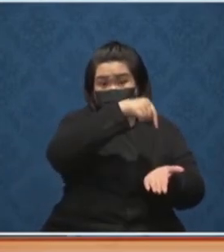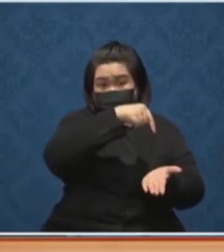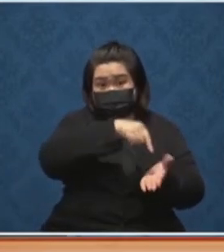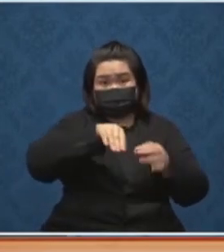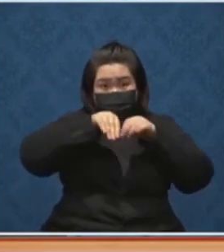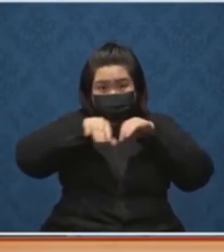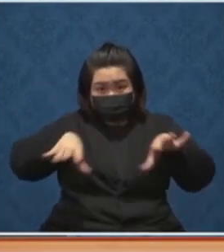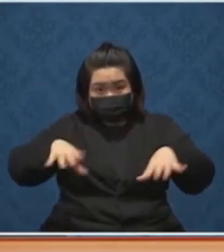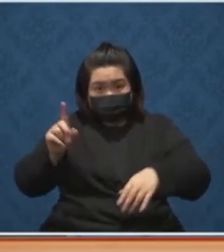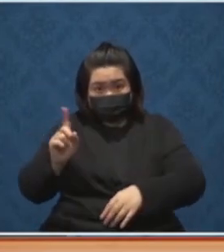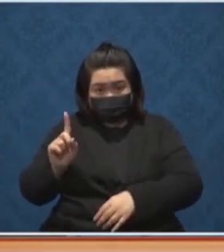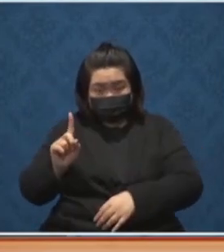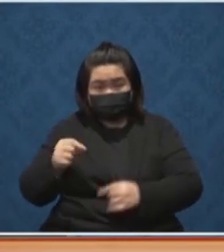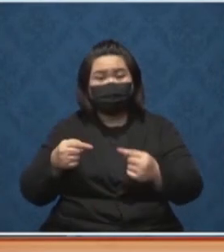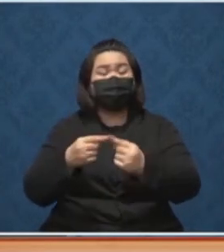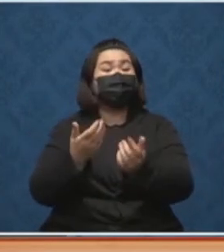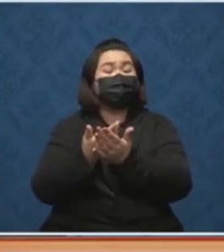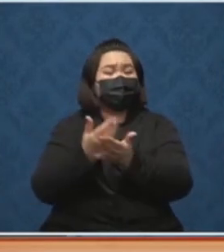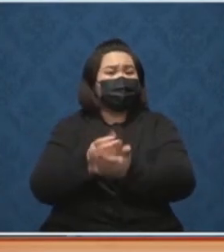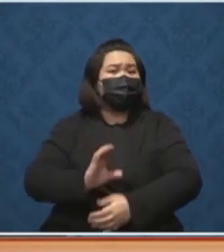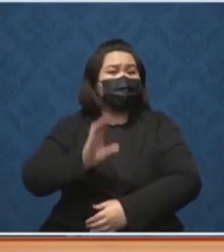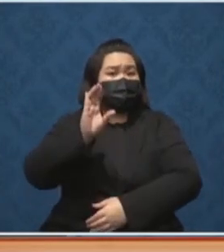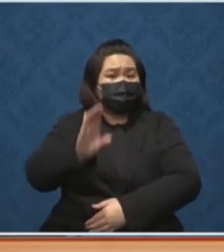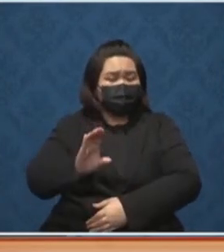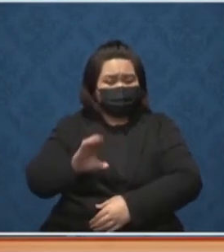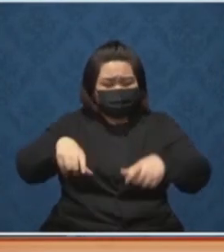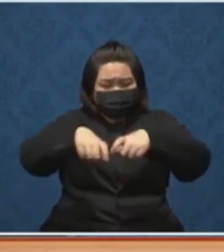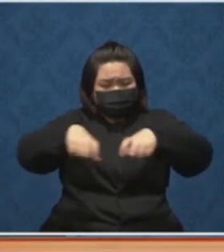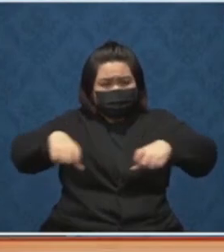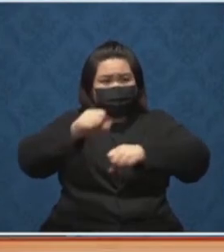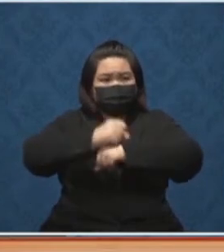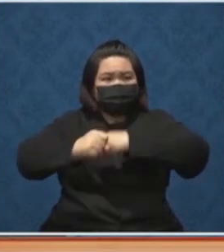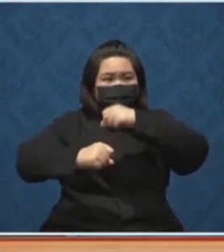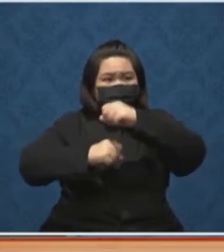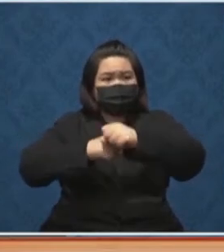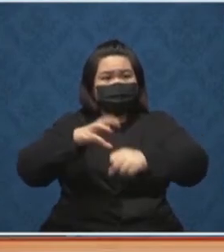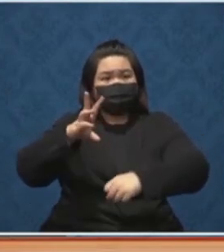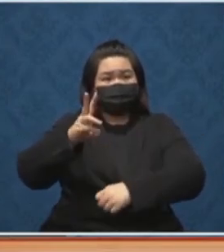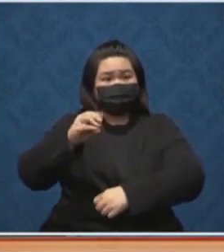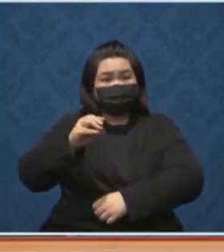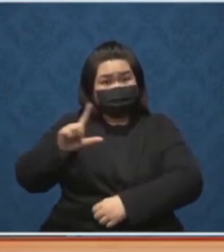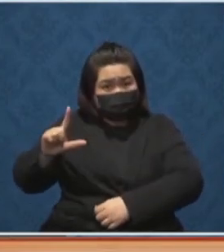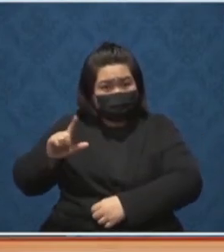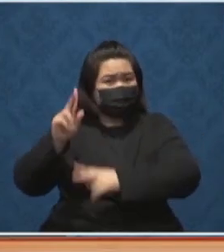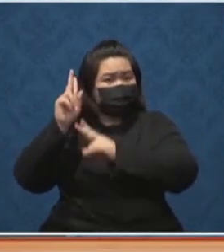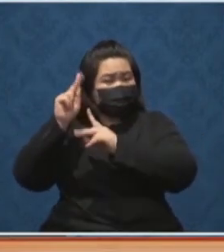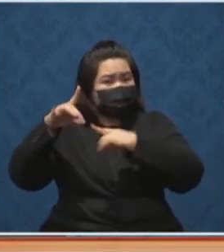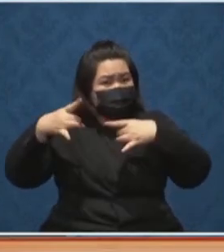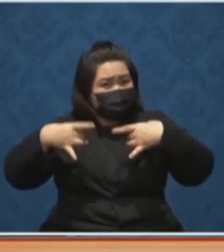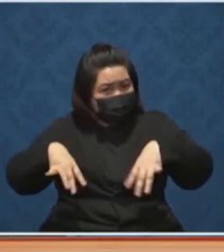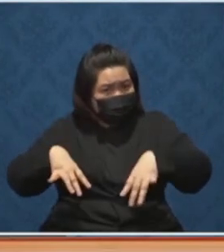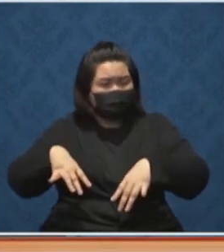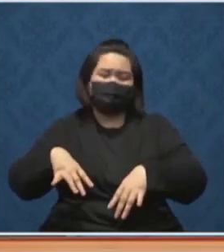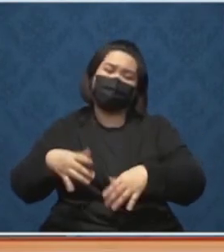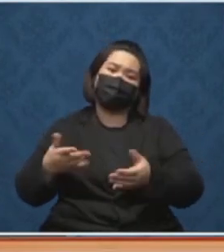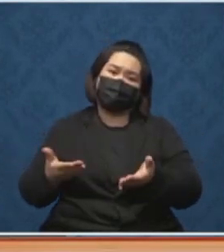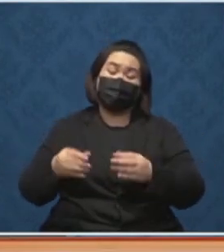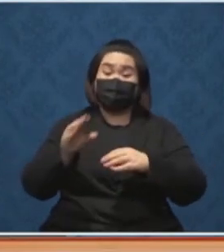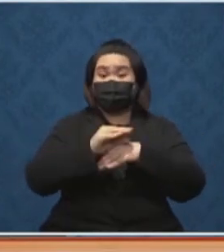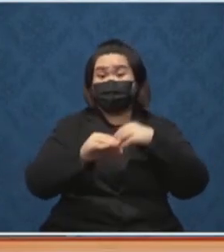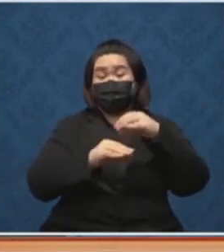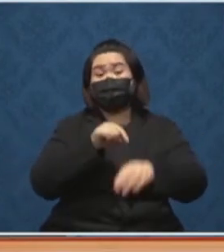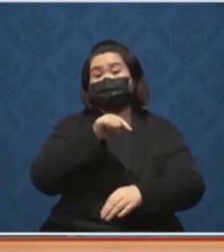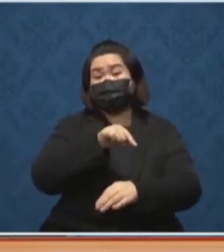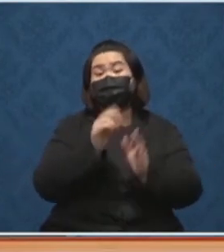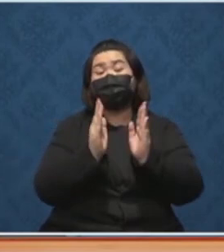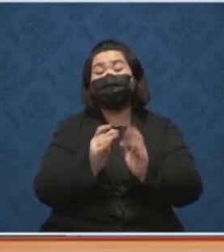ว่าข่าวที่บอกวามการใช้งบประมาณสรางแทน 60 ลานบาท นั้เป็ข่าวบดเบือนและให้ข้อมูลวาโครงการนี้ใช้เงินทได้จาก